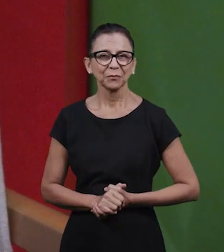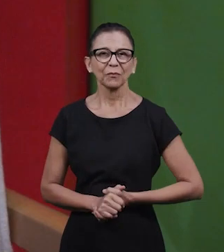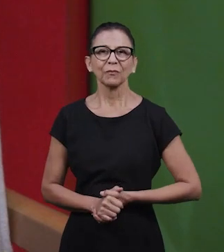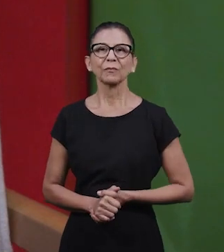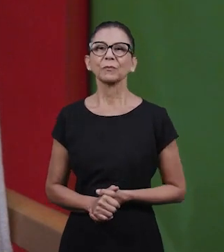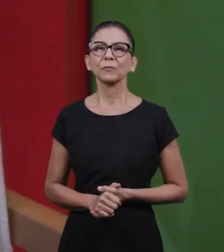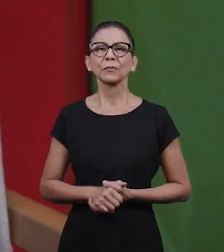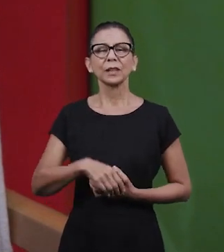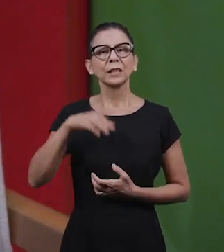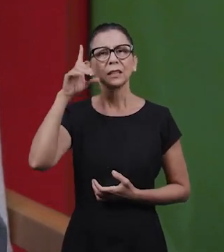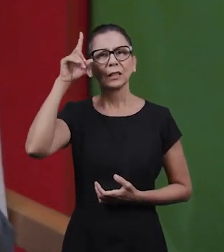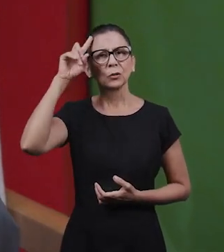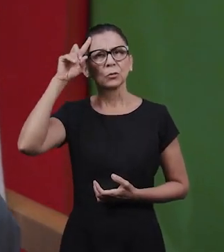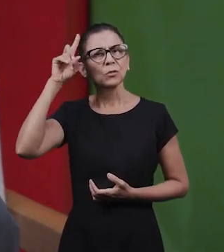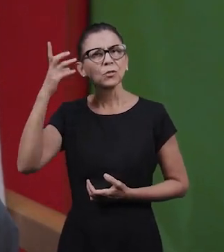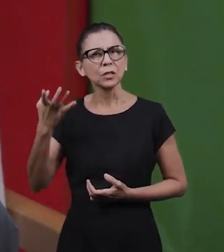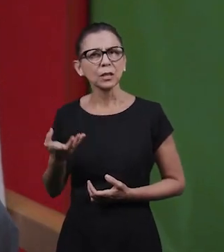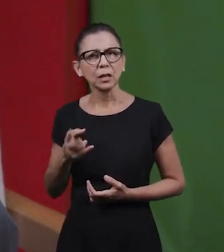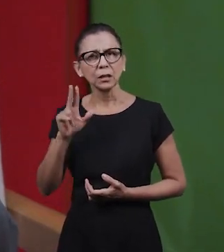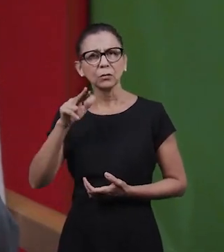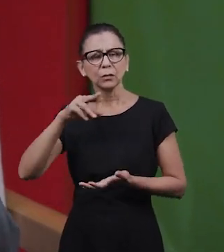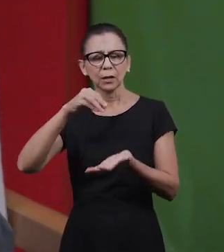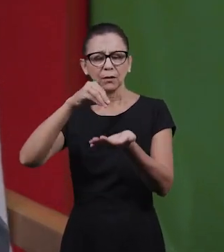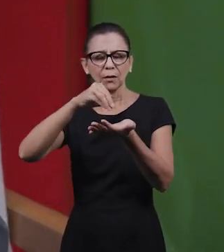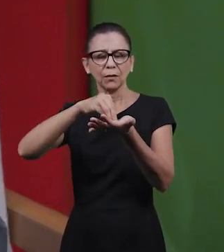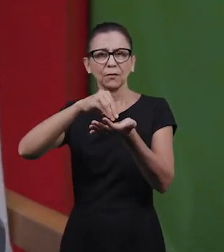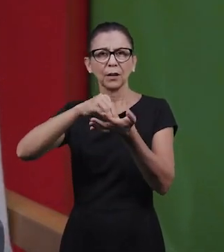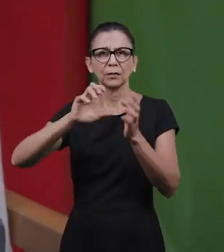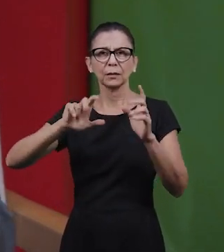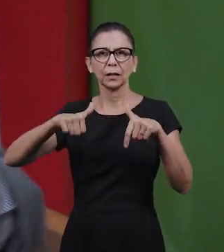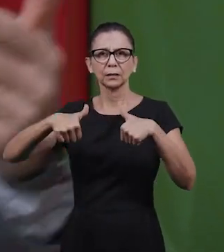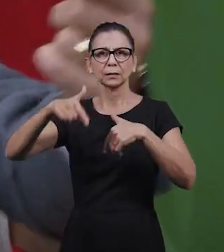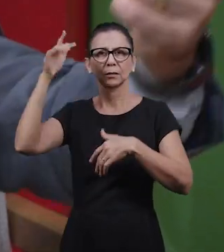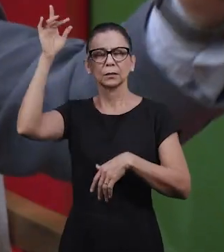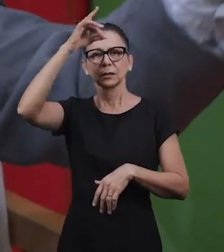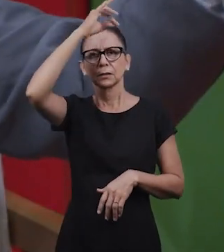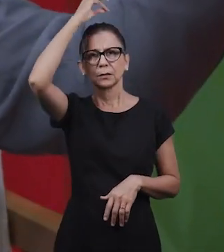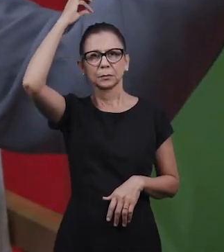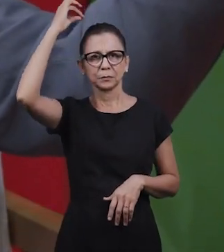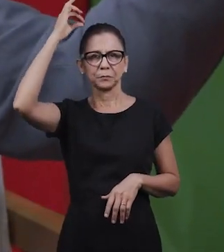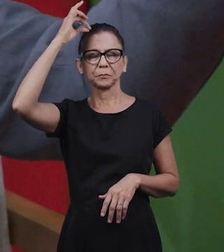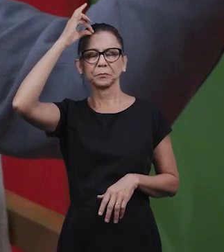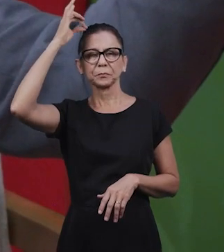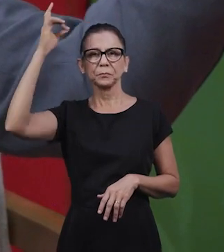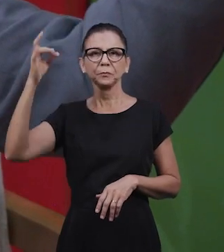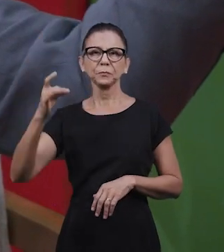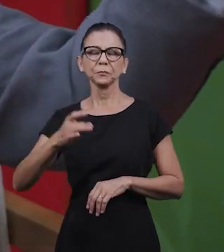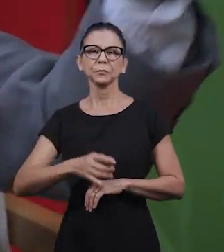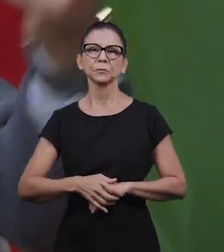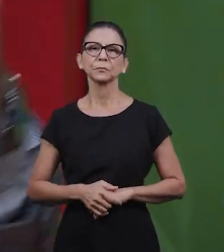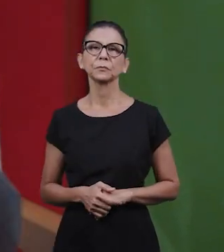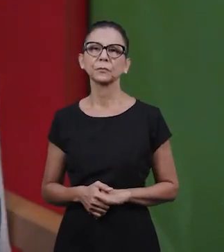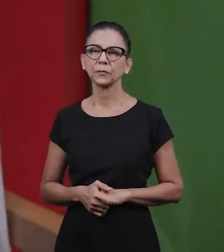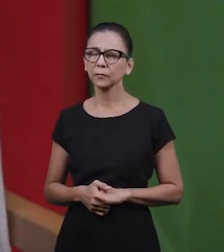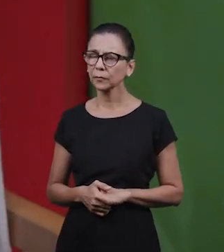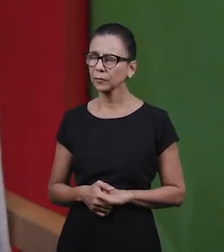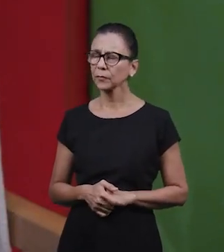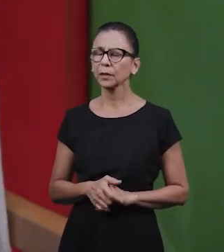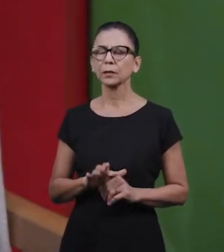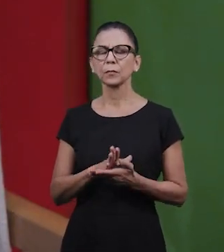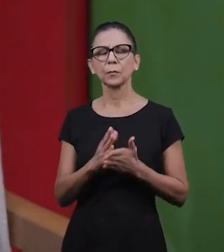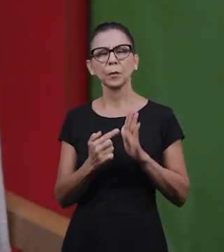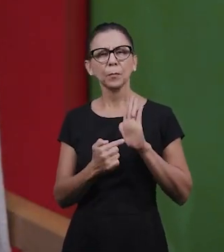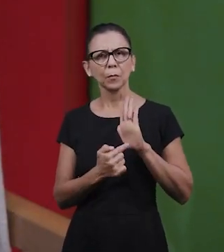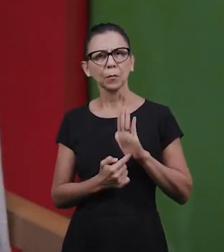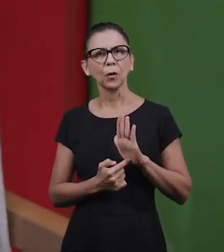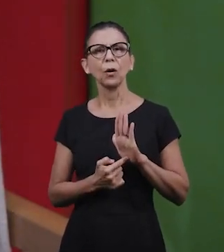jour. Et une autre chose, il ne va pas manquer l'expérience de la femme avec Élie. Chaque jour, elle